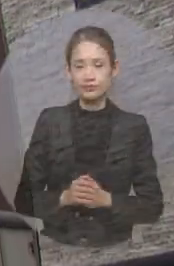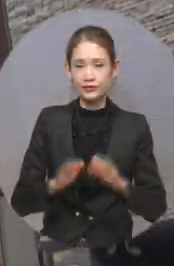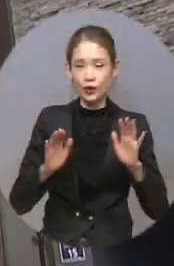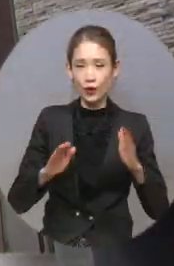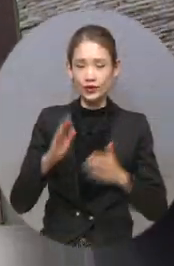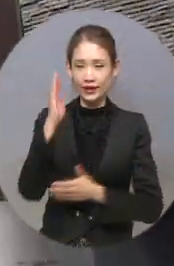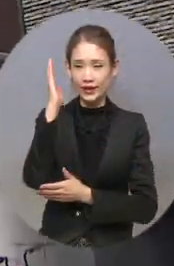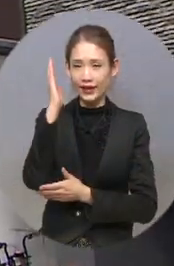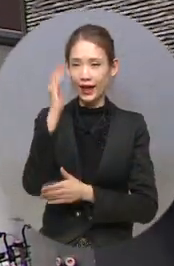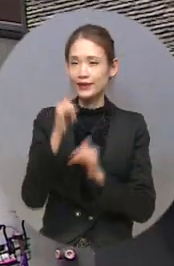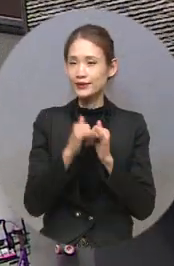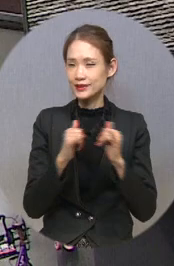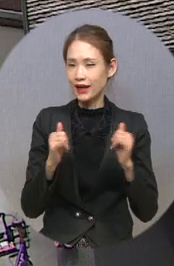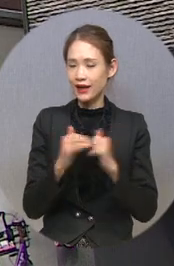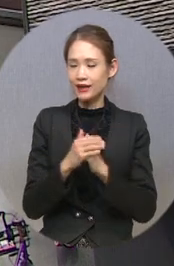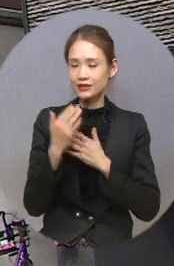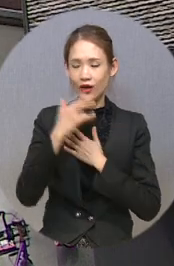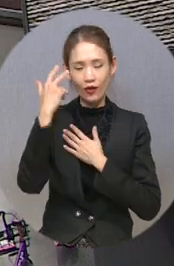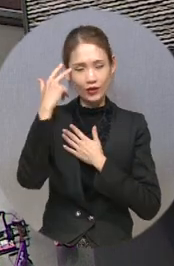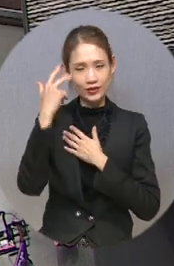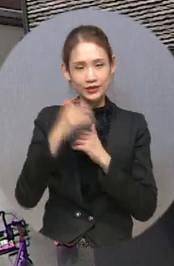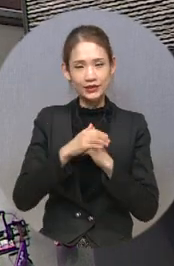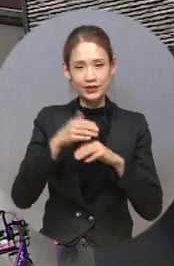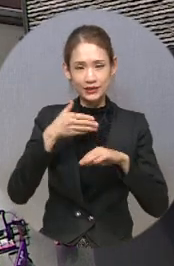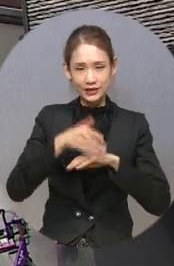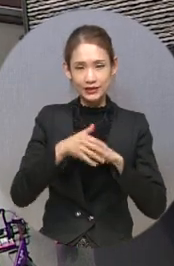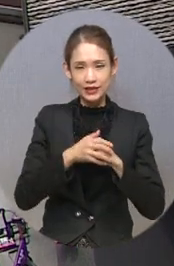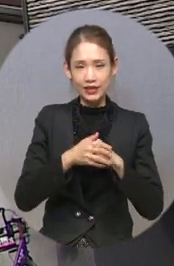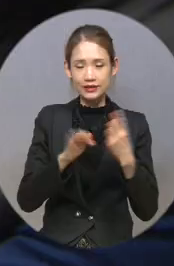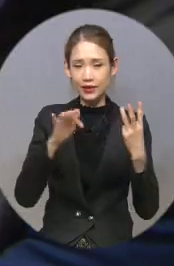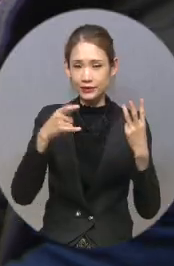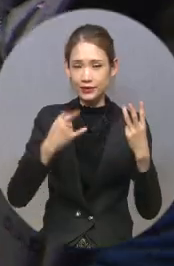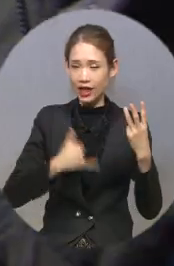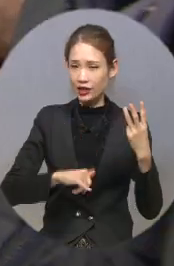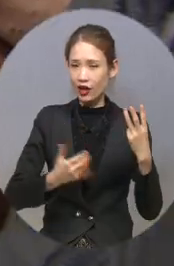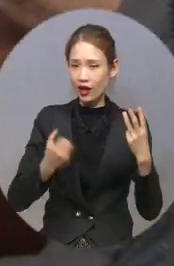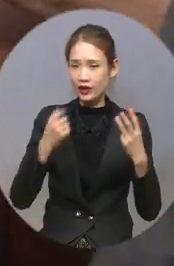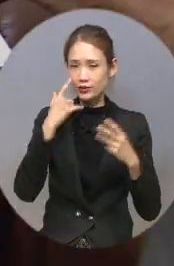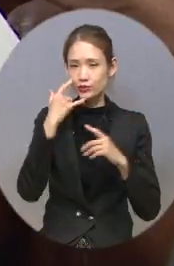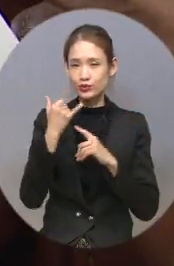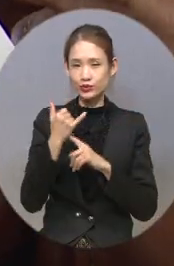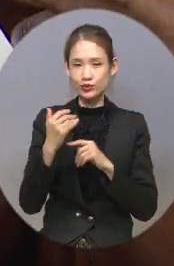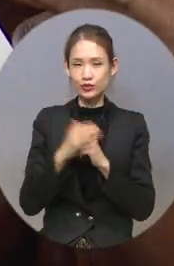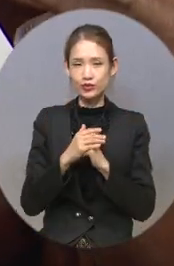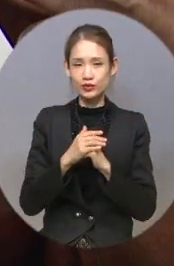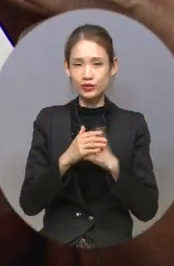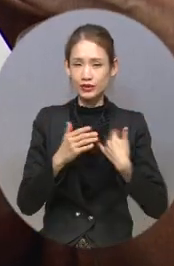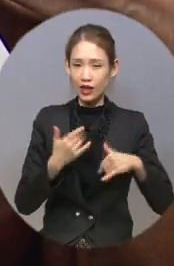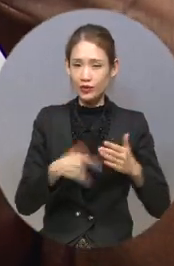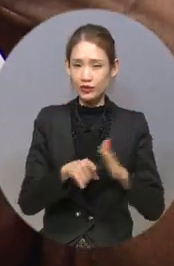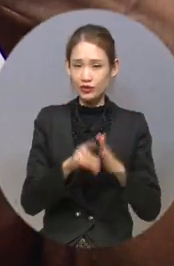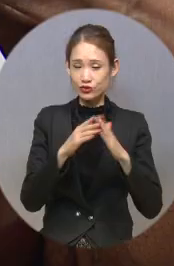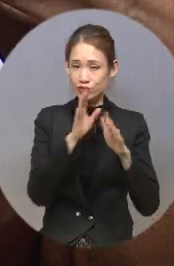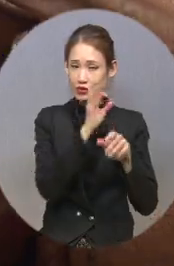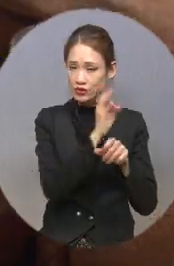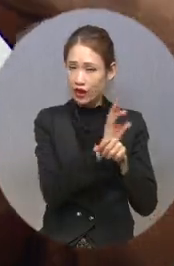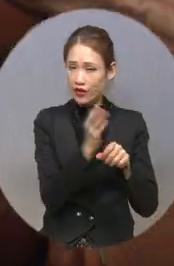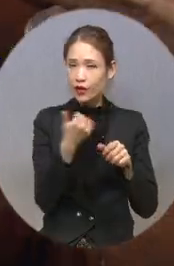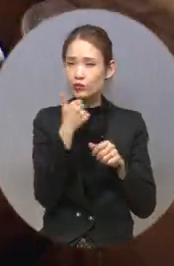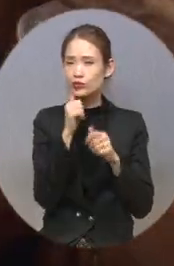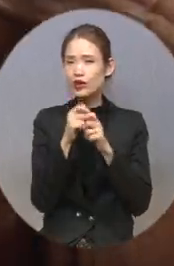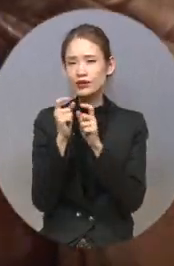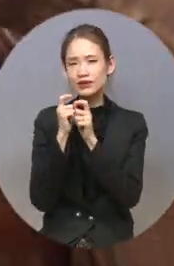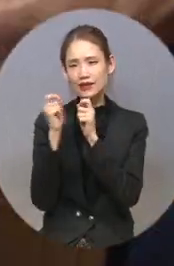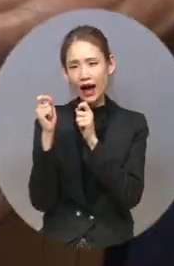오늘의 사연자는 정신지체 3급 자녀를 둔 부모로서 자녀를 위해 주택을 구입하였지만 부동산